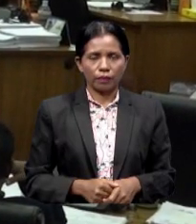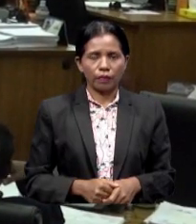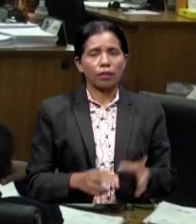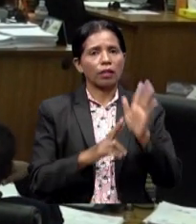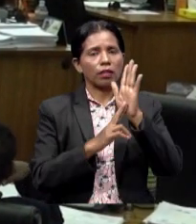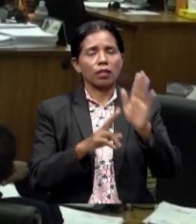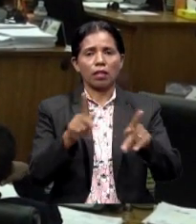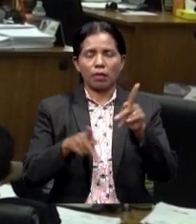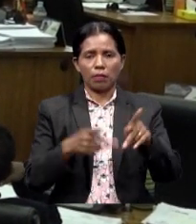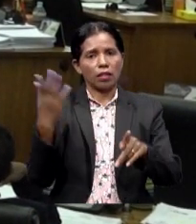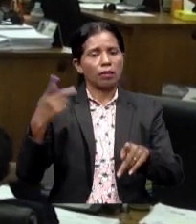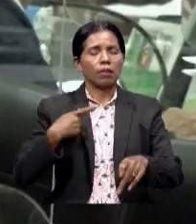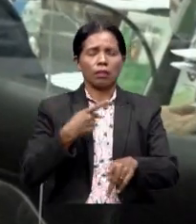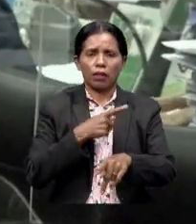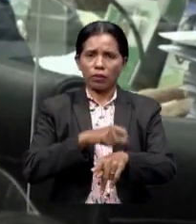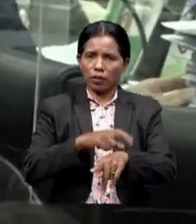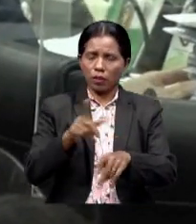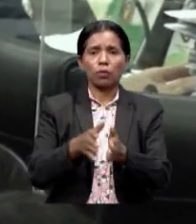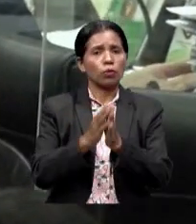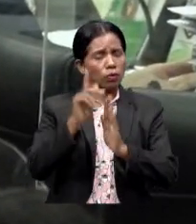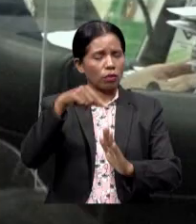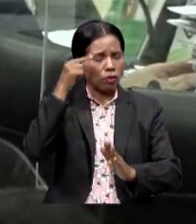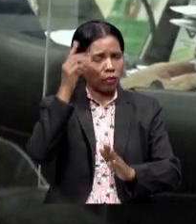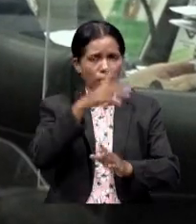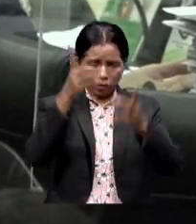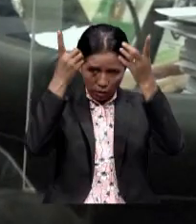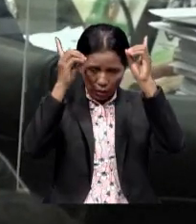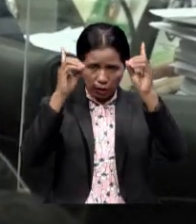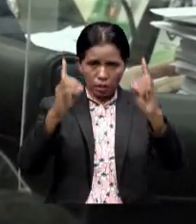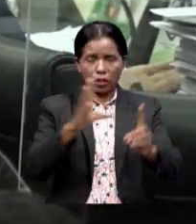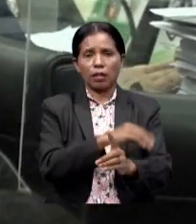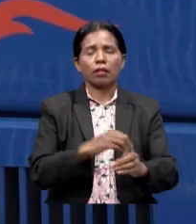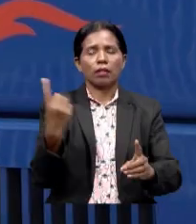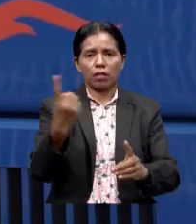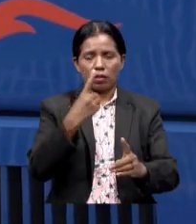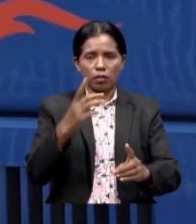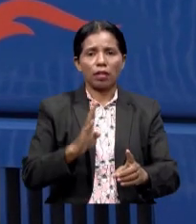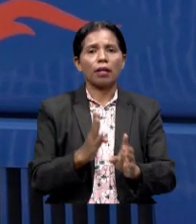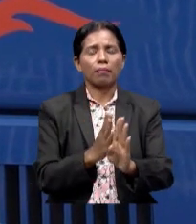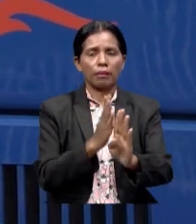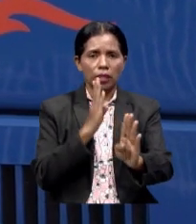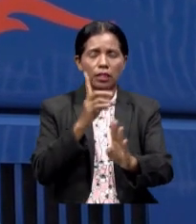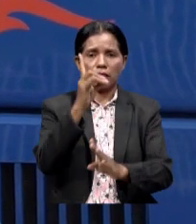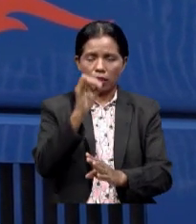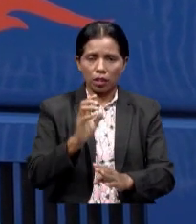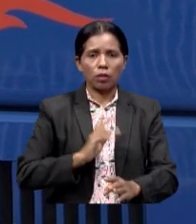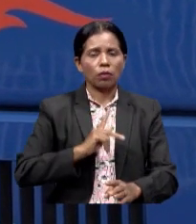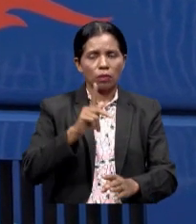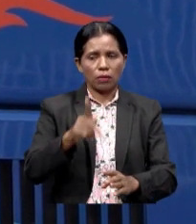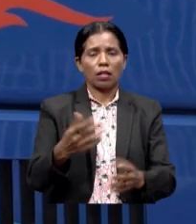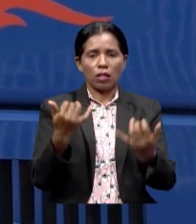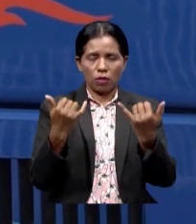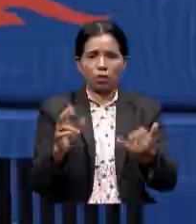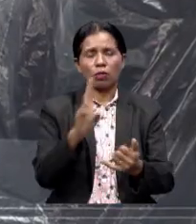Representante povo e Parlamento Nacional, o subgoverno, o de define terminal, nebe ma permanente babis direção de Lecupan, tambadadão, ne, se